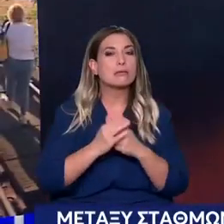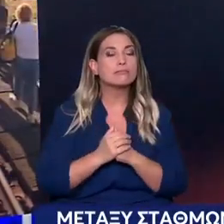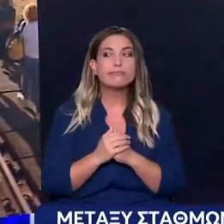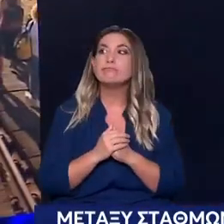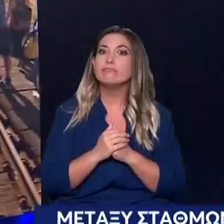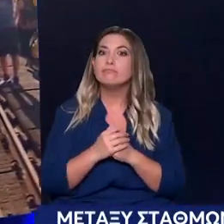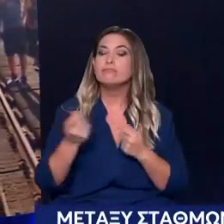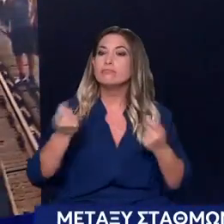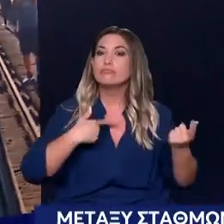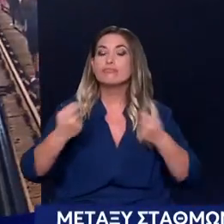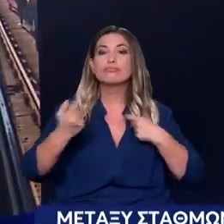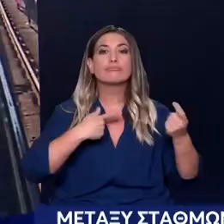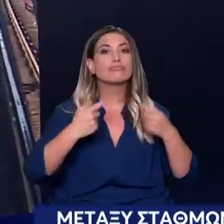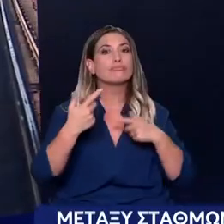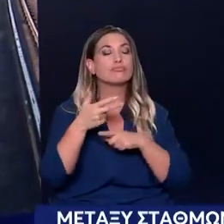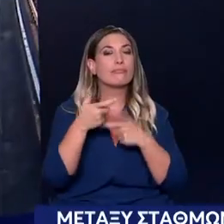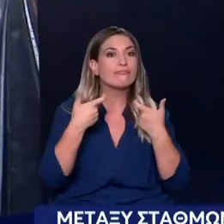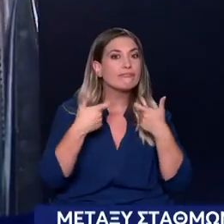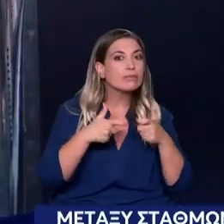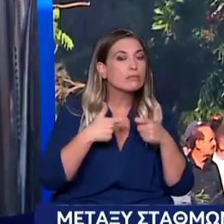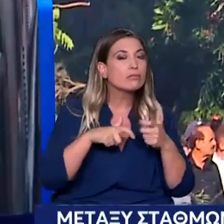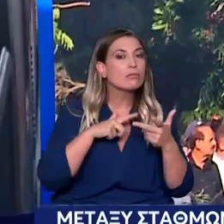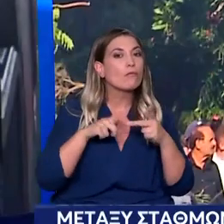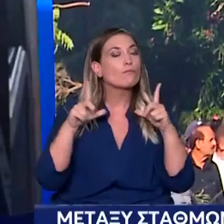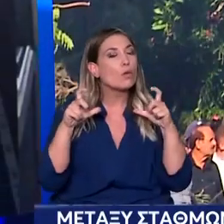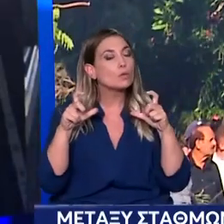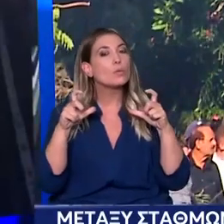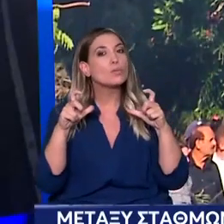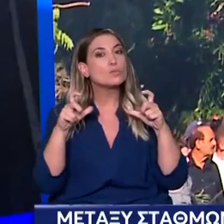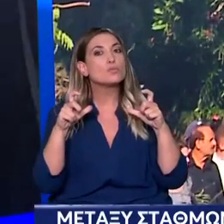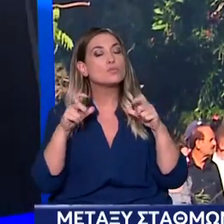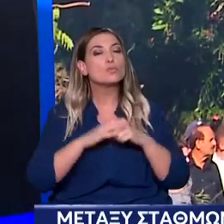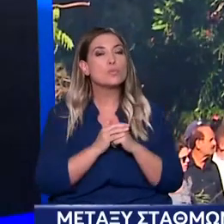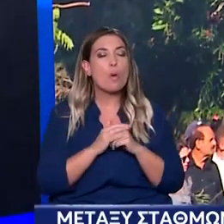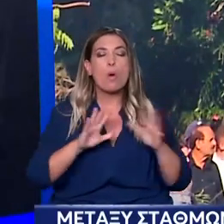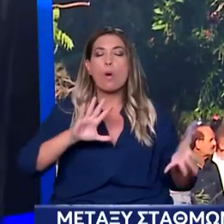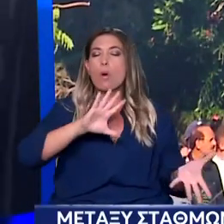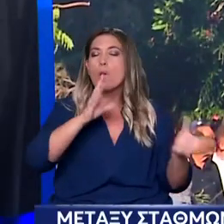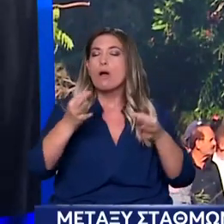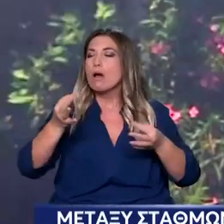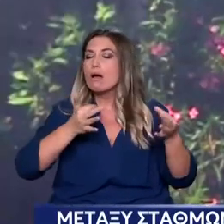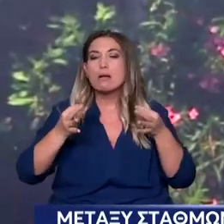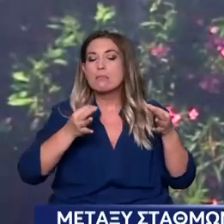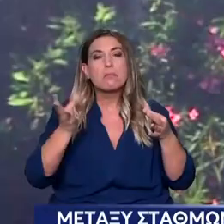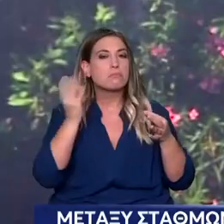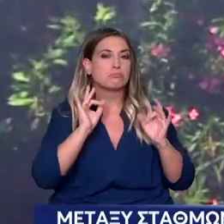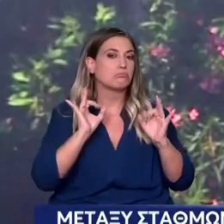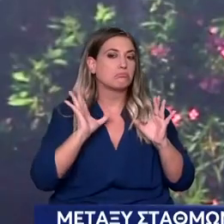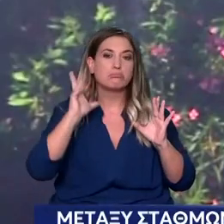και καινούργιες φωτογραφίες. Τονίζω στην αρχή ότι από όλες τις πληροφορίες που έχουμε δεν υπάρχει